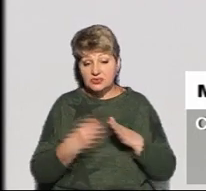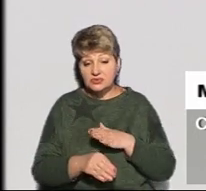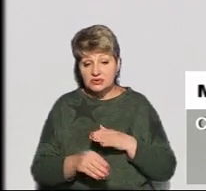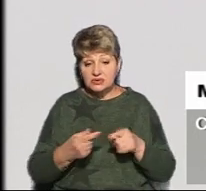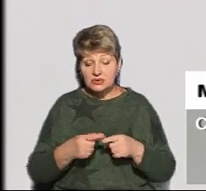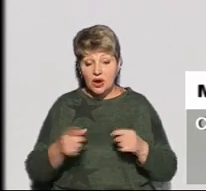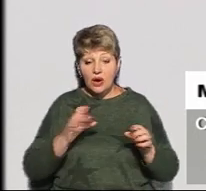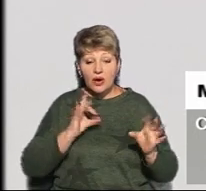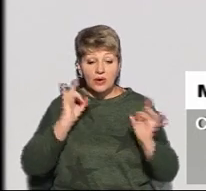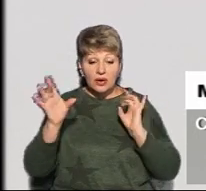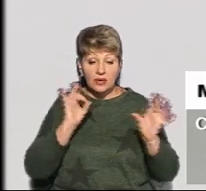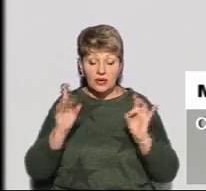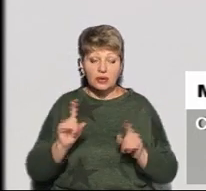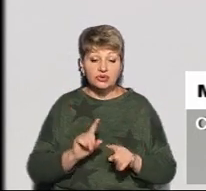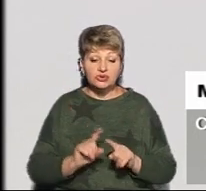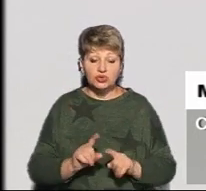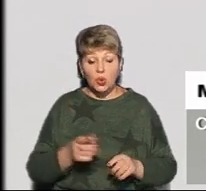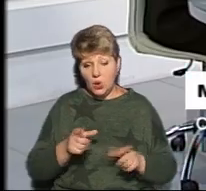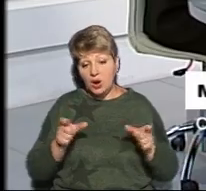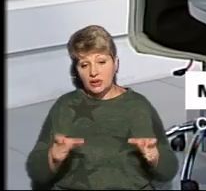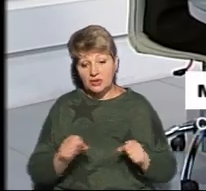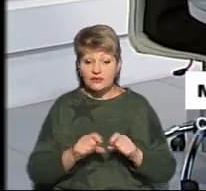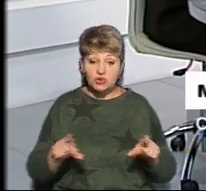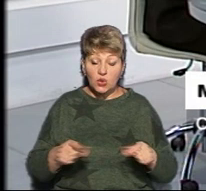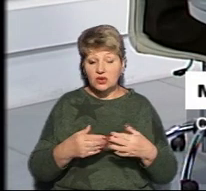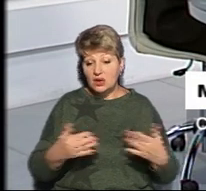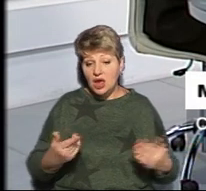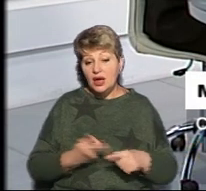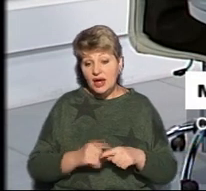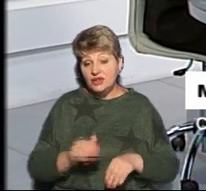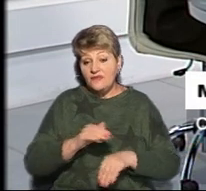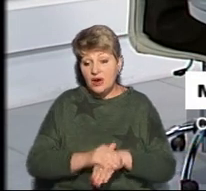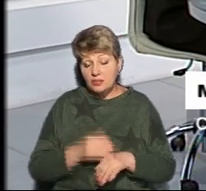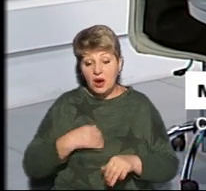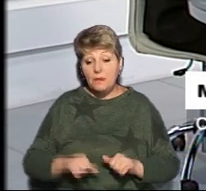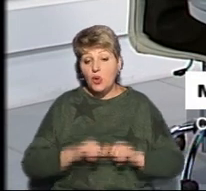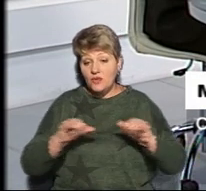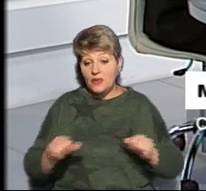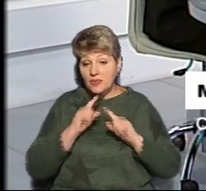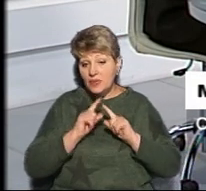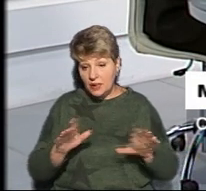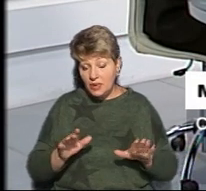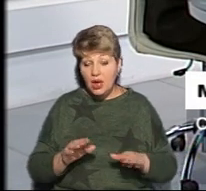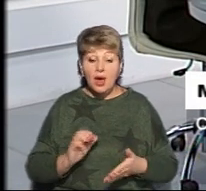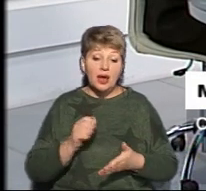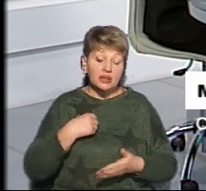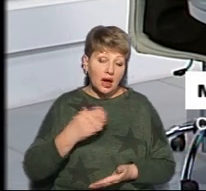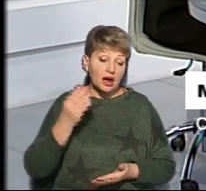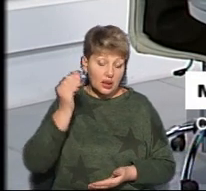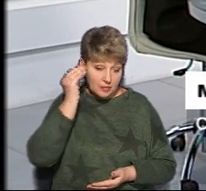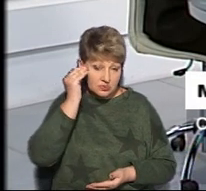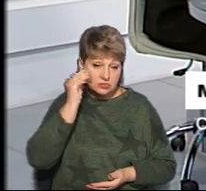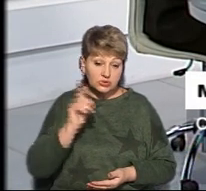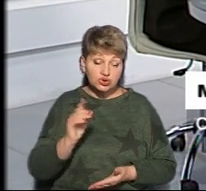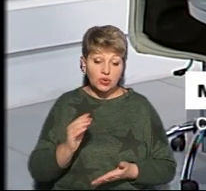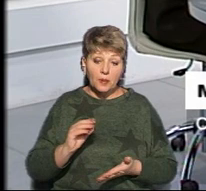заклики центральної влади щодо там карантину в школах і так далі. Тому я вважаю, що цей фактор перебільшувати не слід. Мені здається, що все-таки причина більше в